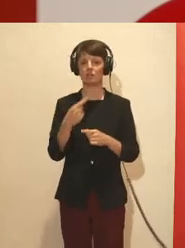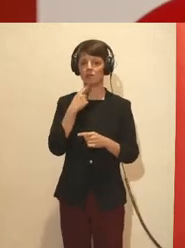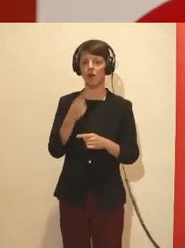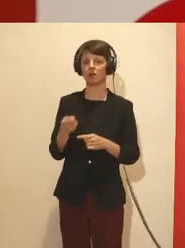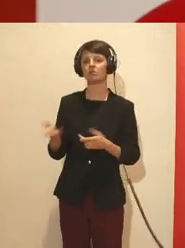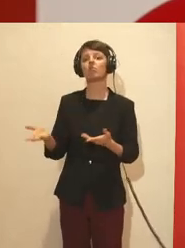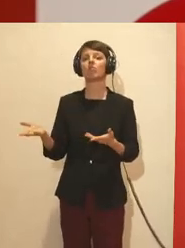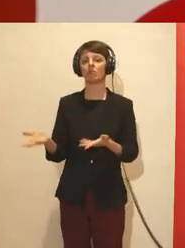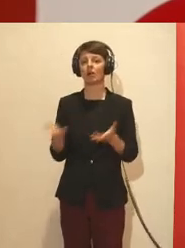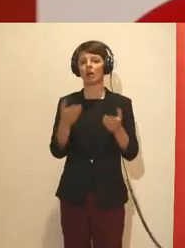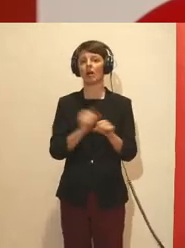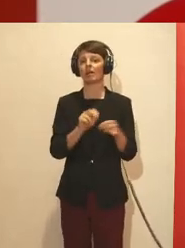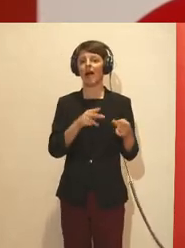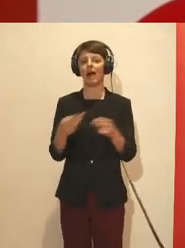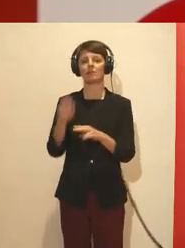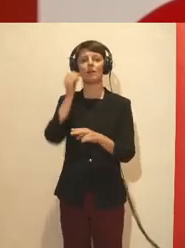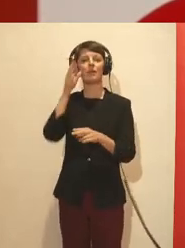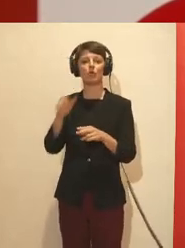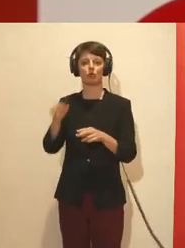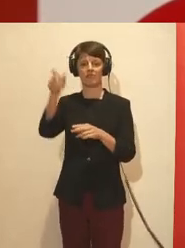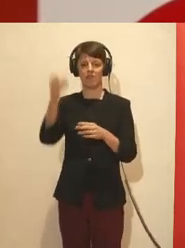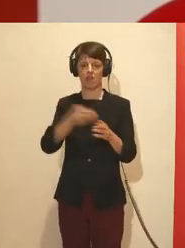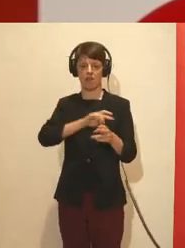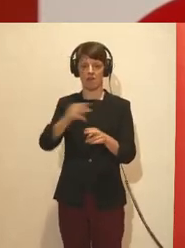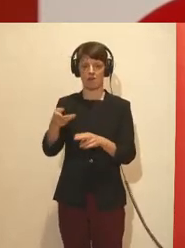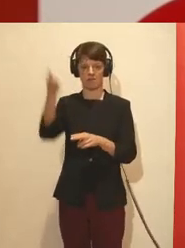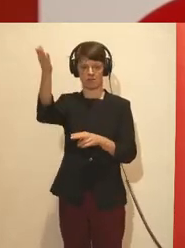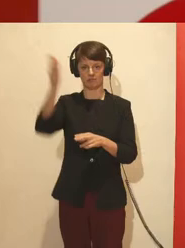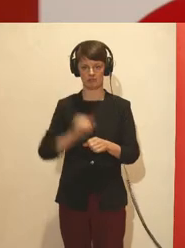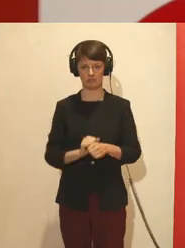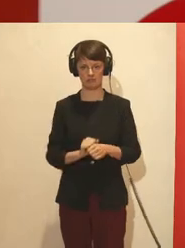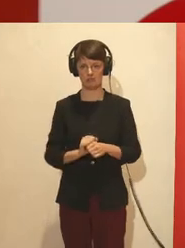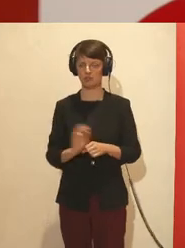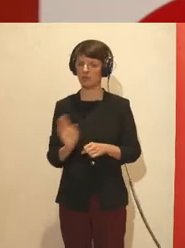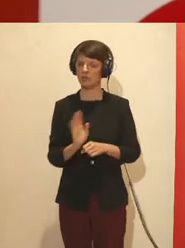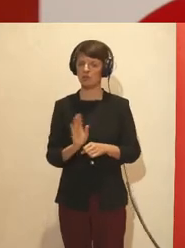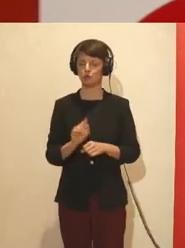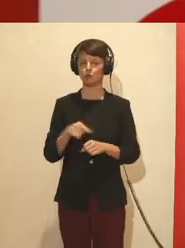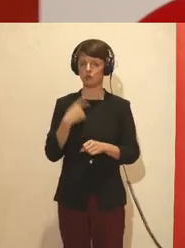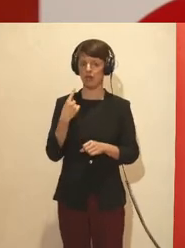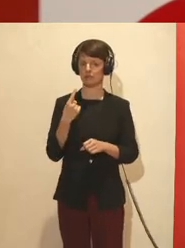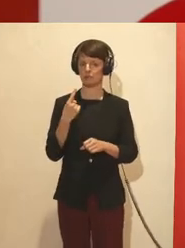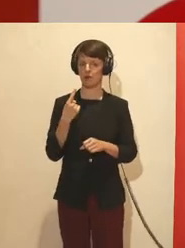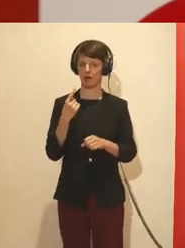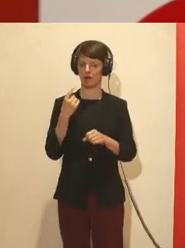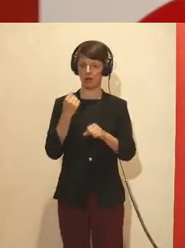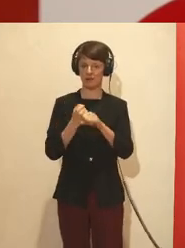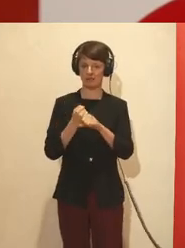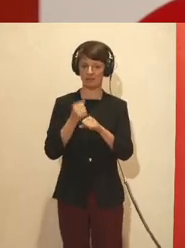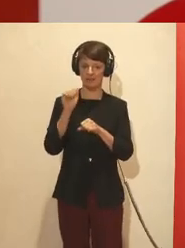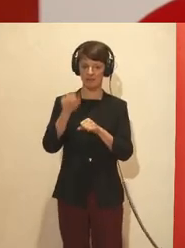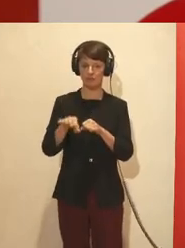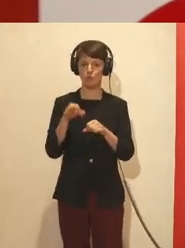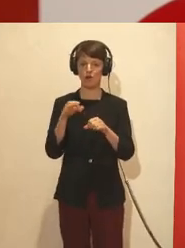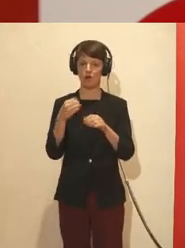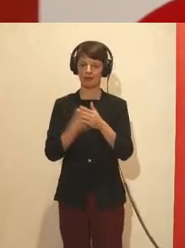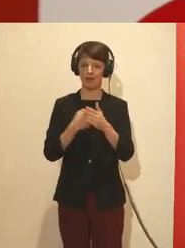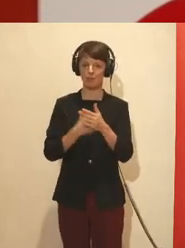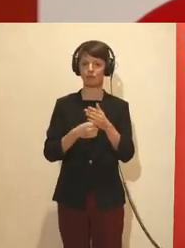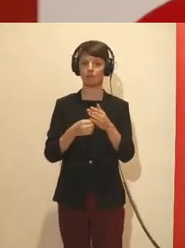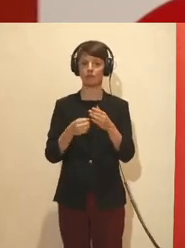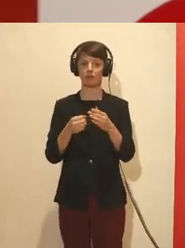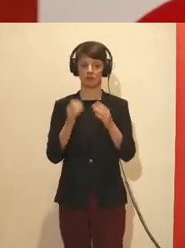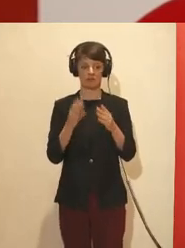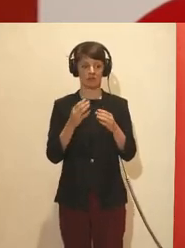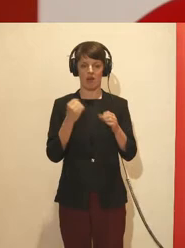soll andere bildungswege beschreiten oder sonst noch was machen sondern dass man erst mal sicherer anfang daraus einsetzen dass diese ordentliche arbeit ordentlich